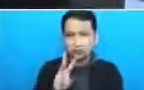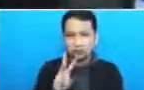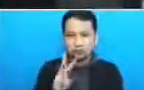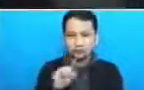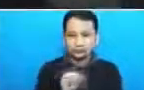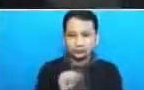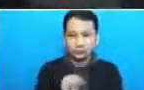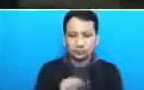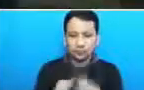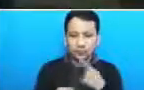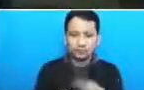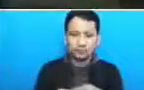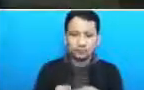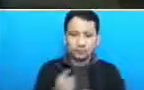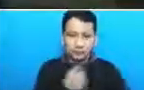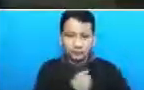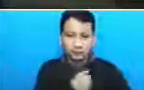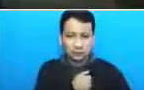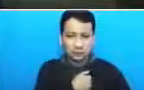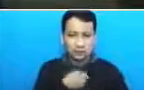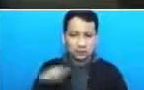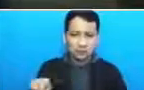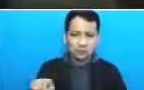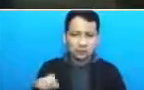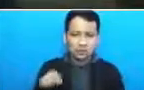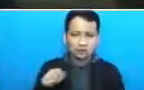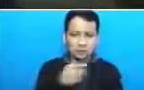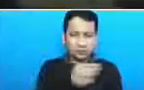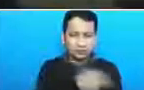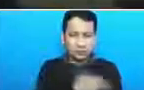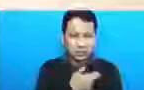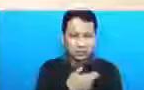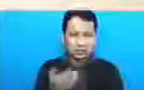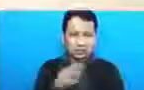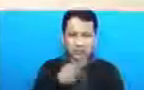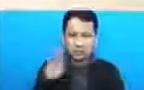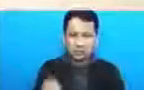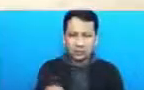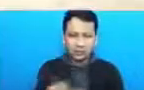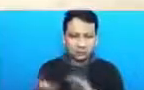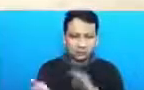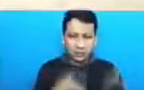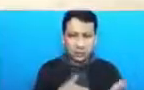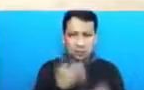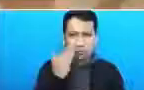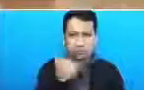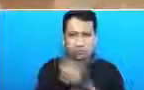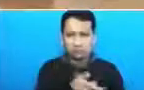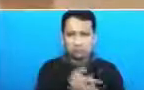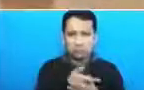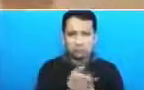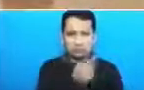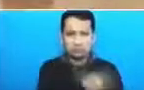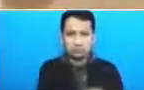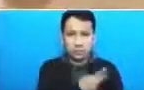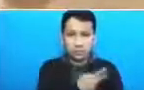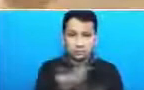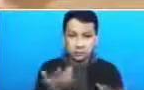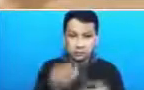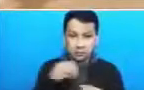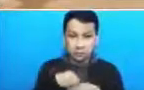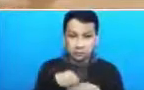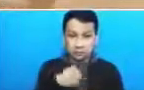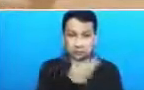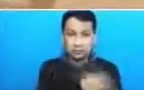sa kabila ng 17 kaso nito na na-detect sa bansa. Ayon sa kalihim, naging mabisa ang 10-day quarantine para sa mga